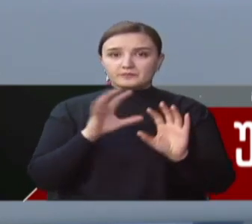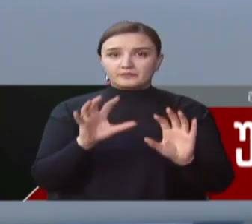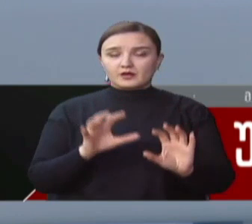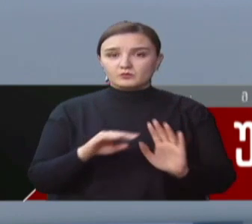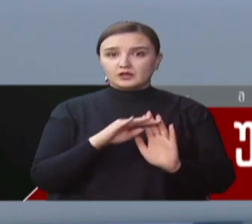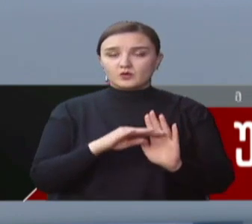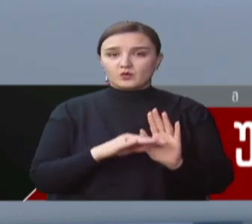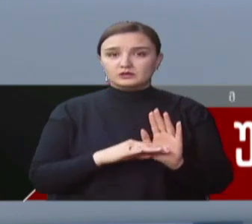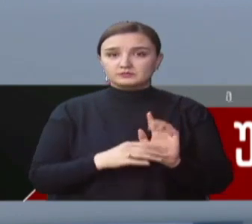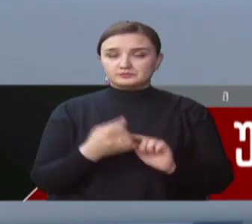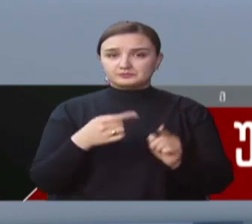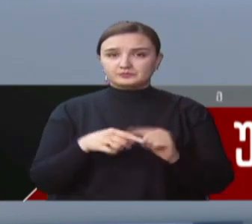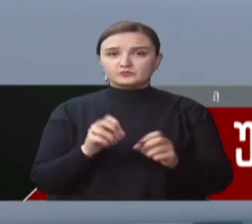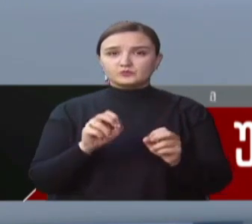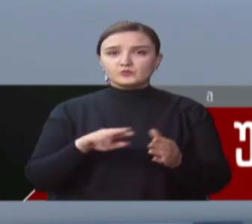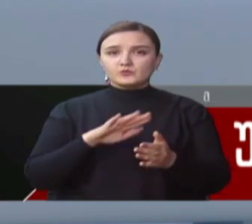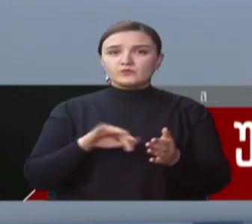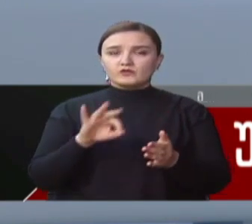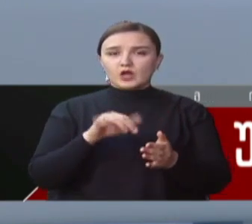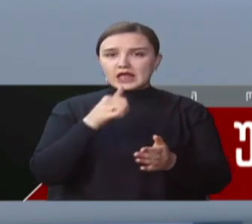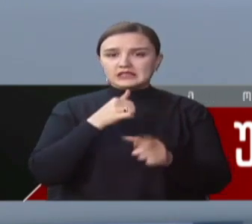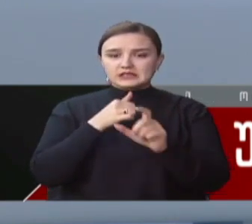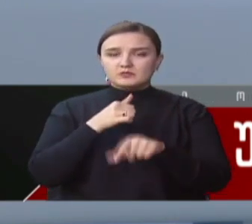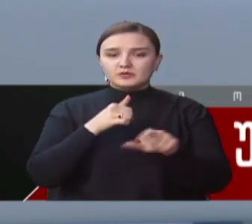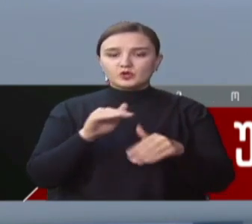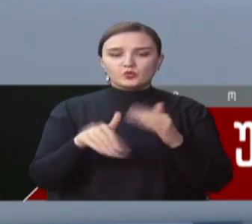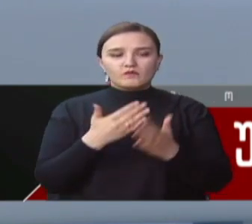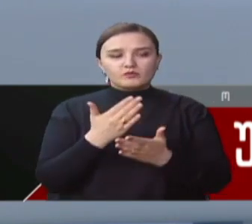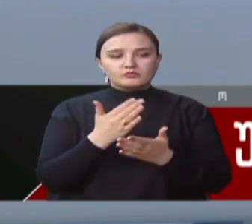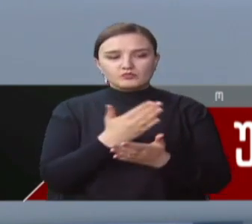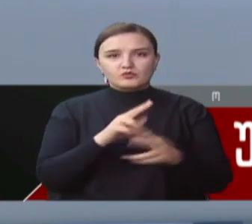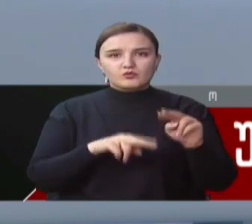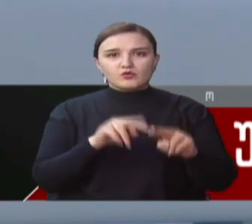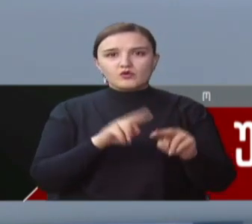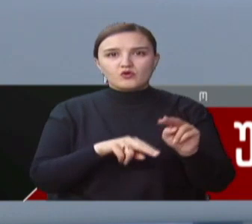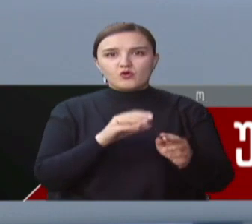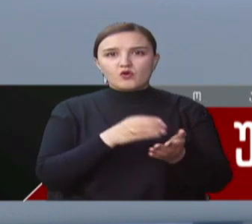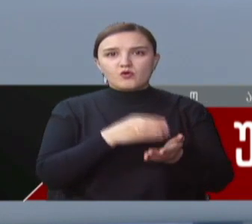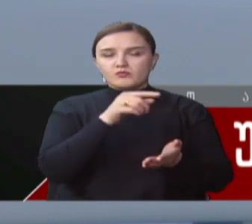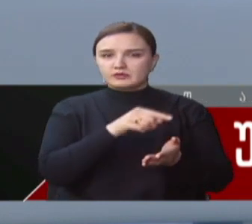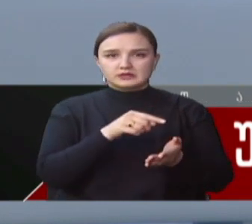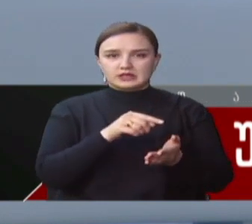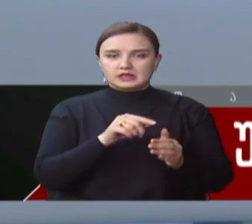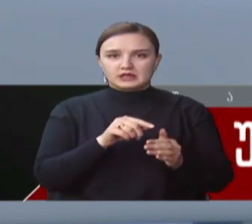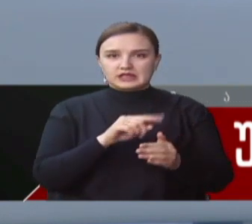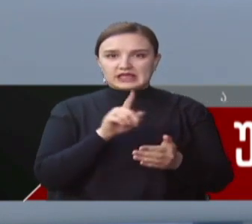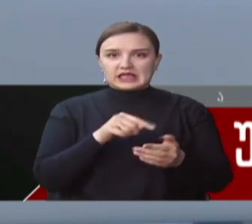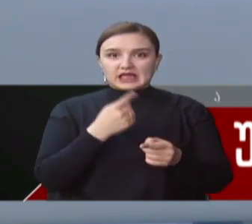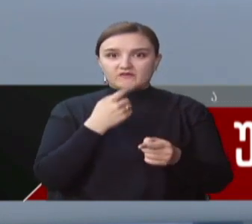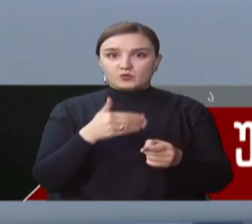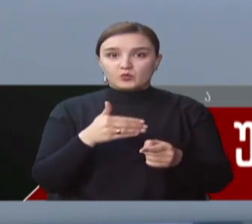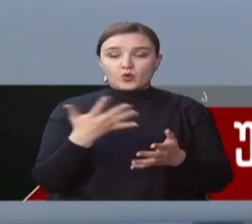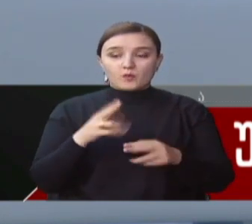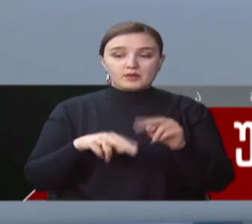سيبي دان غامون دينار وساب تخوا بيس كوتخيت اكسبرت ابس اخلا داشن بولي كوربوسا بيس ممارت ناقلا با داكت كيتخوا بي موان بي داين تارستا روميلي